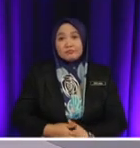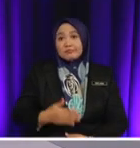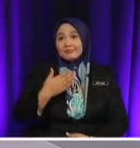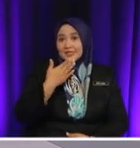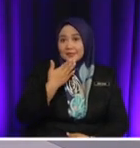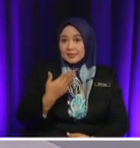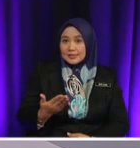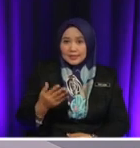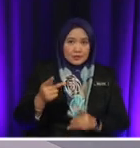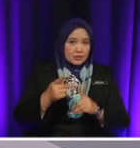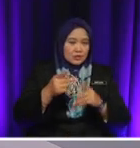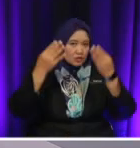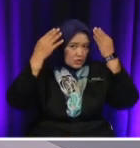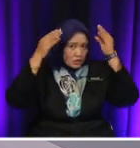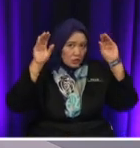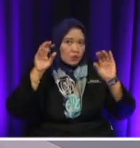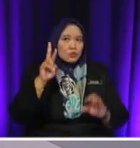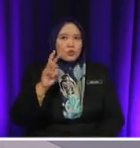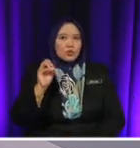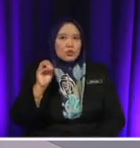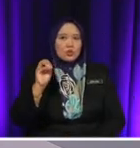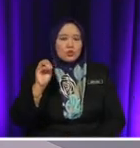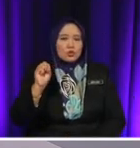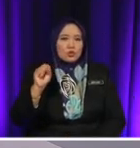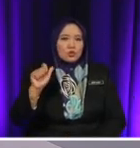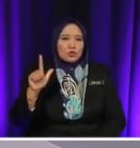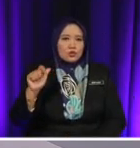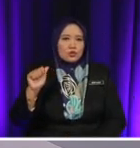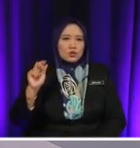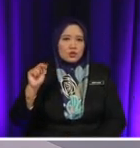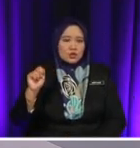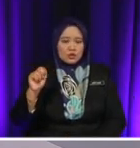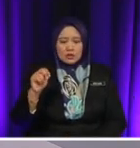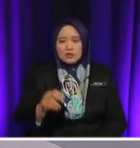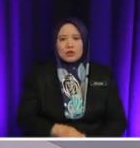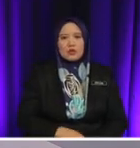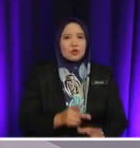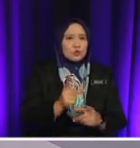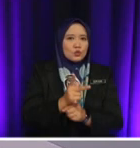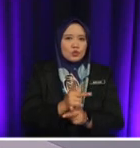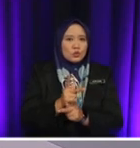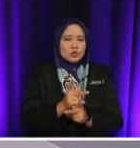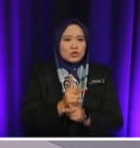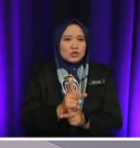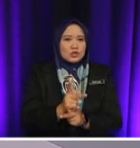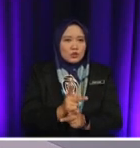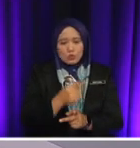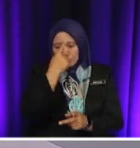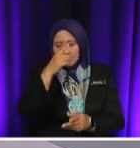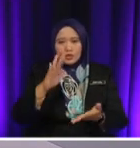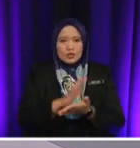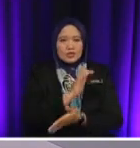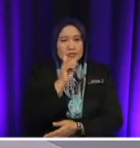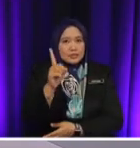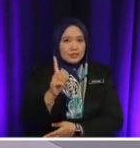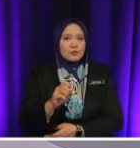untuk kertas satu aneka pilihan diharapkan murid-murid memahami sepenuhnya eh teknik untuk menjawab soalan ini kita nak bererehat